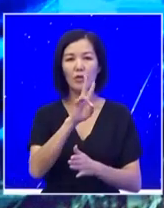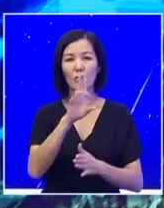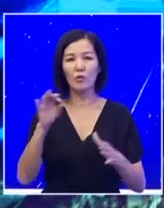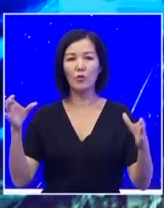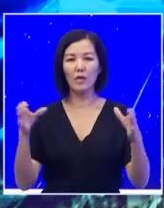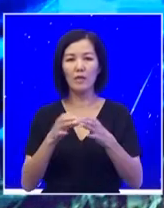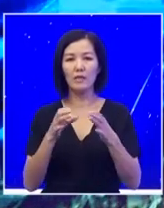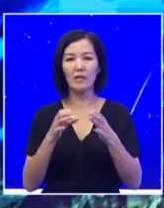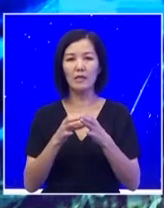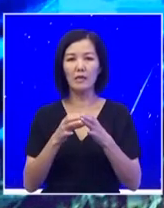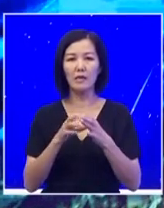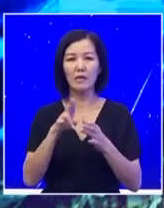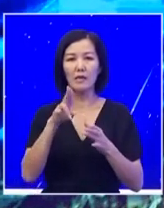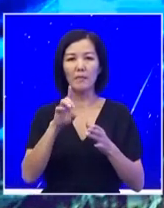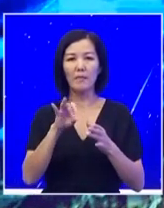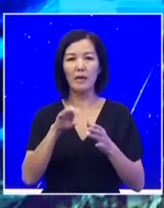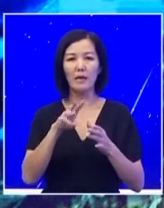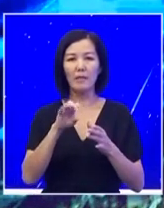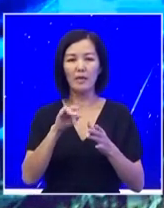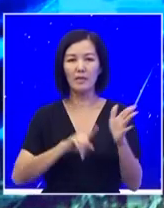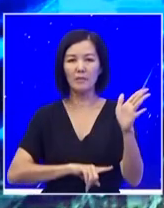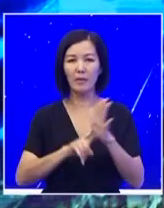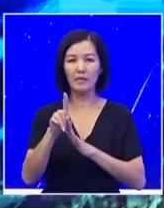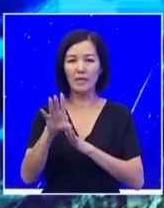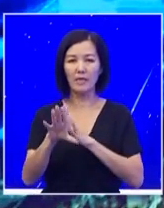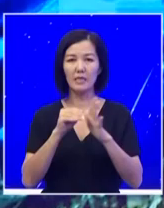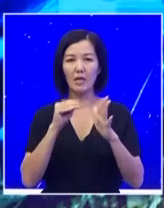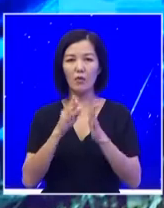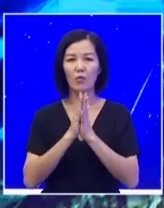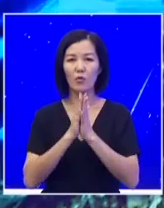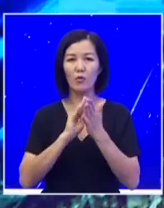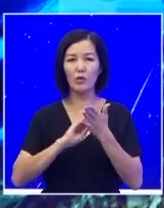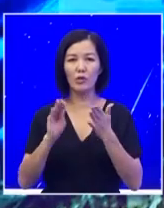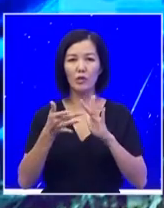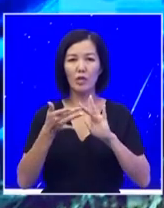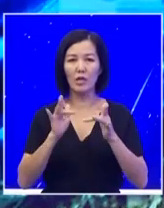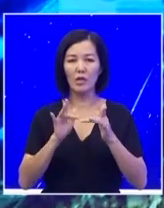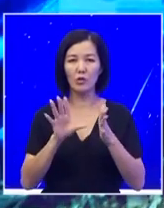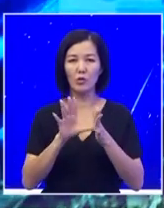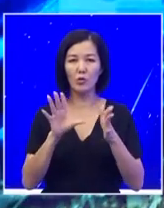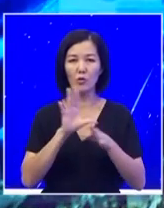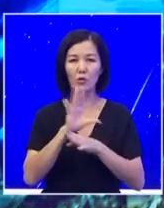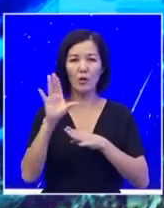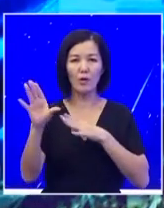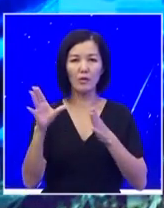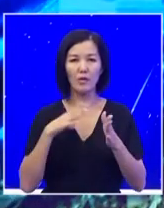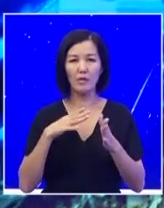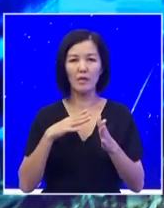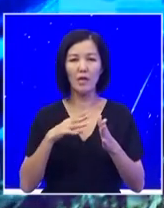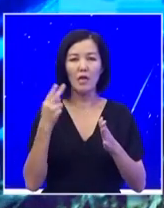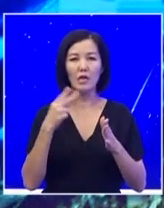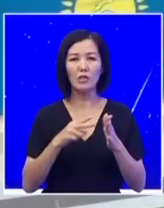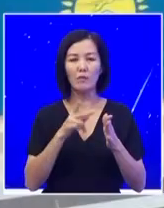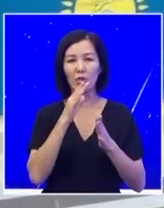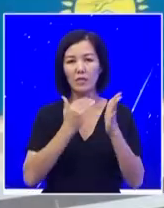арасында партия ішілік праймериз басталды. Сайлауға өтініштер электронды және дәстүрлі форматта қабылданып жатыр. Іріктеуге жасы 20-дан